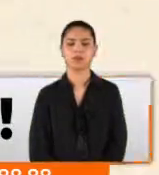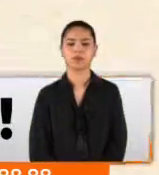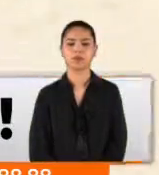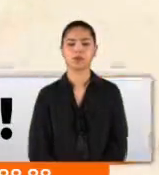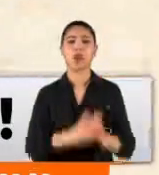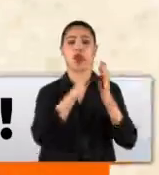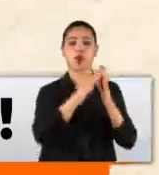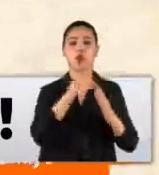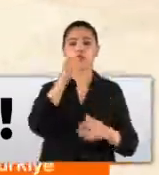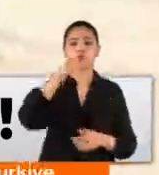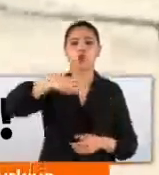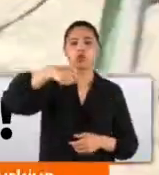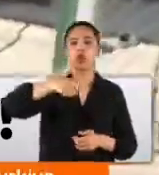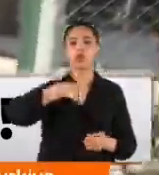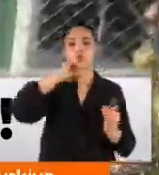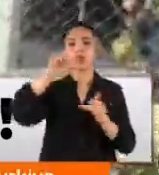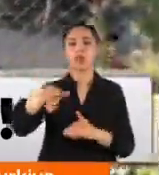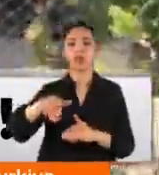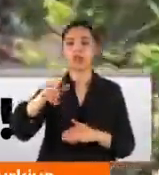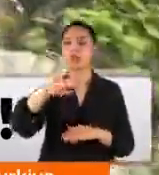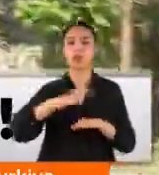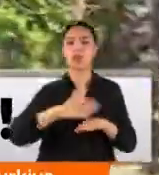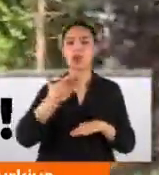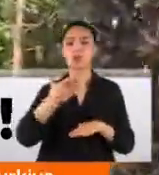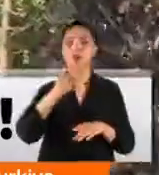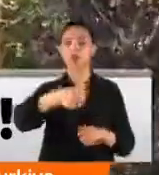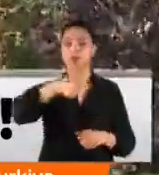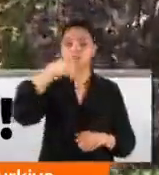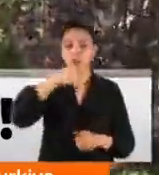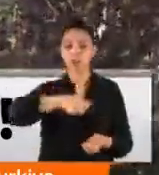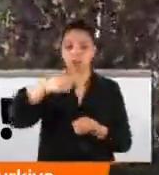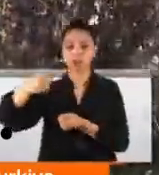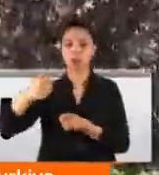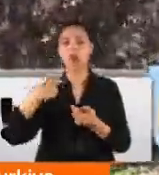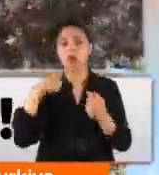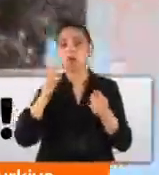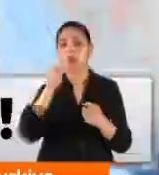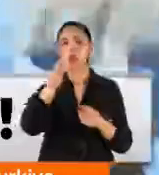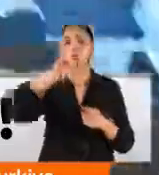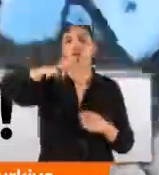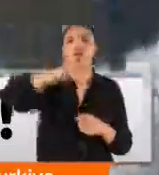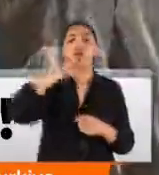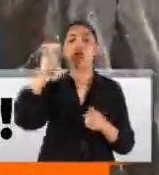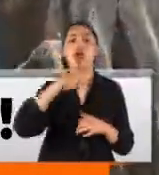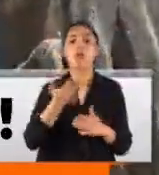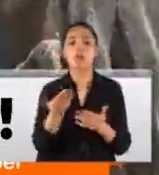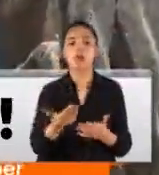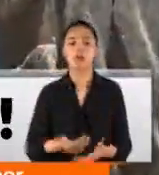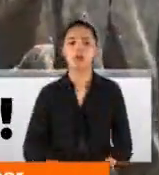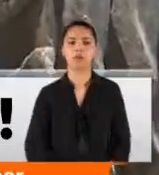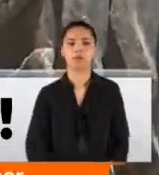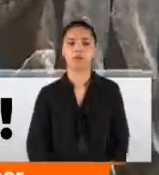komşumuza sıcaklığına gelmiş malesef Ne yapacaksınız nereye kadar böyle gidecek Gittiği yere kadar çekiyoruz